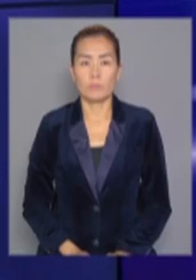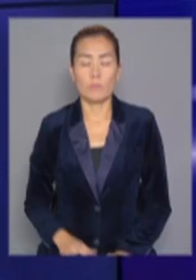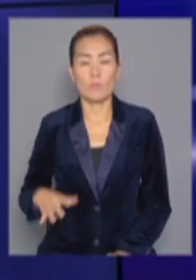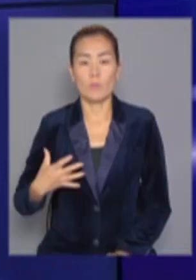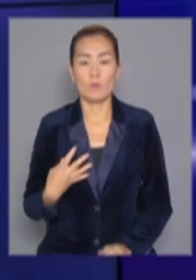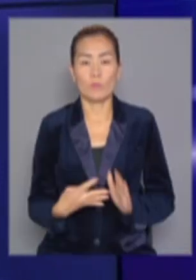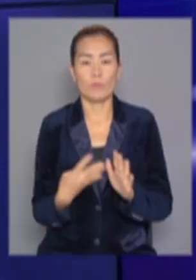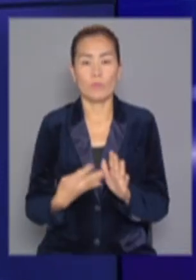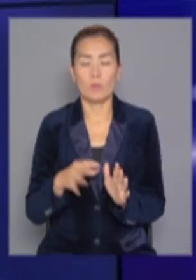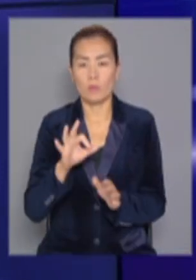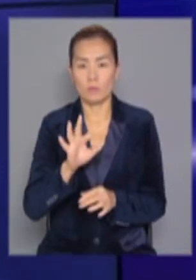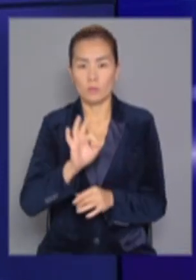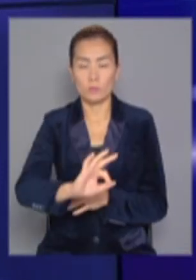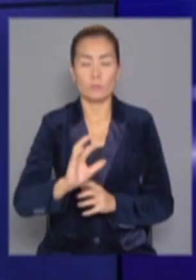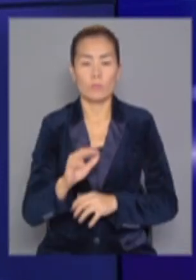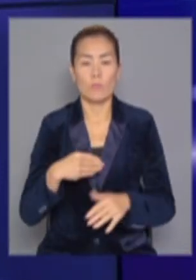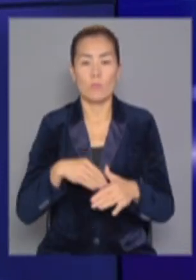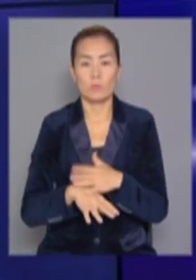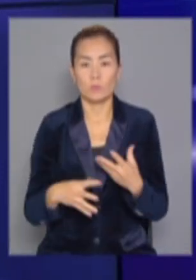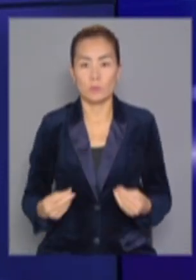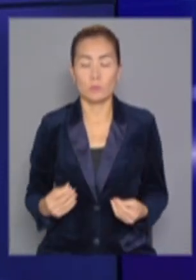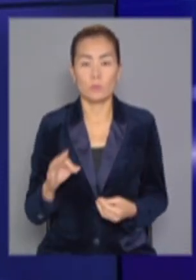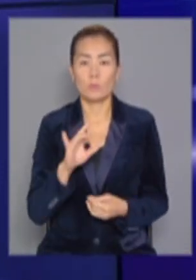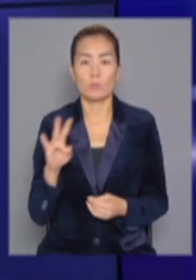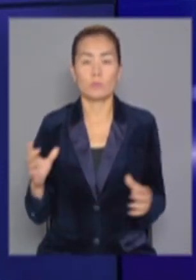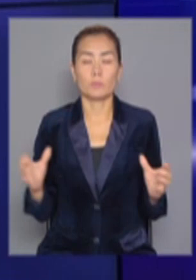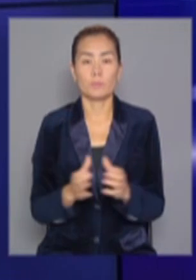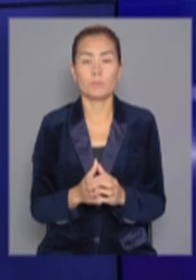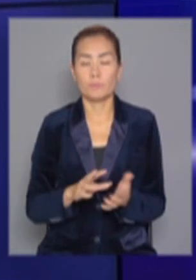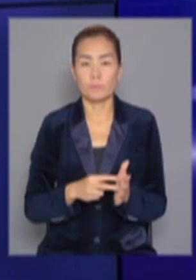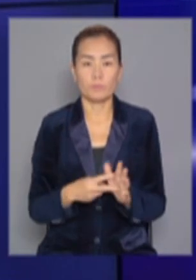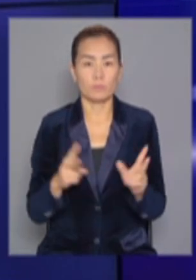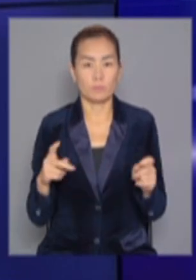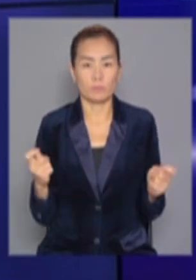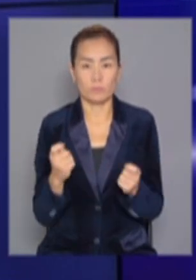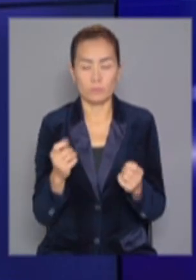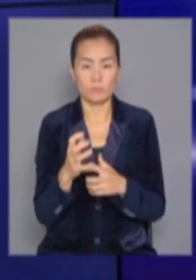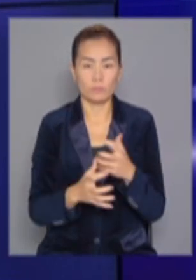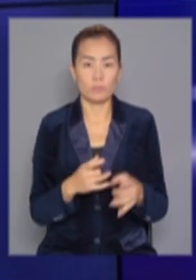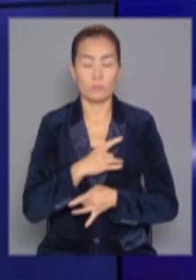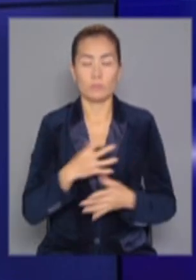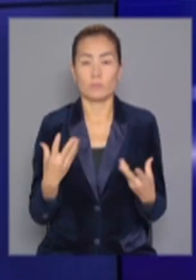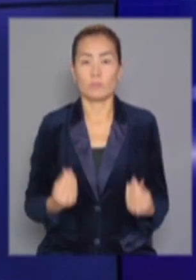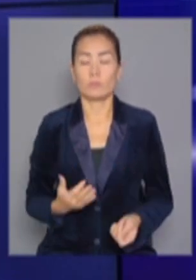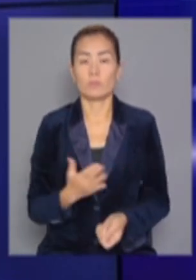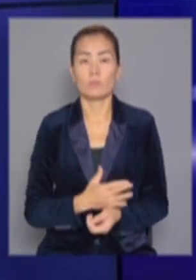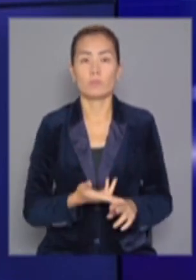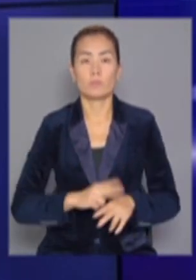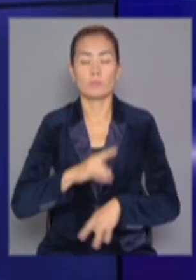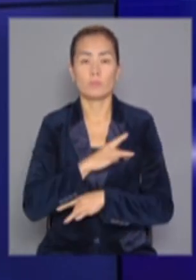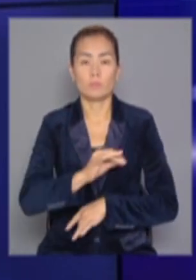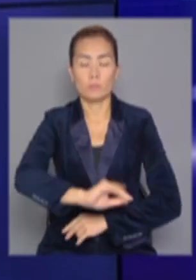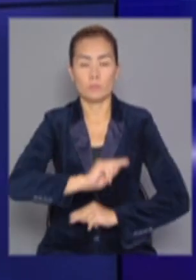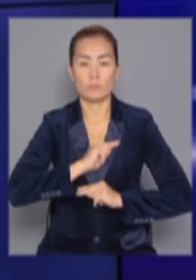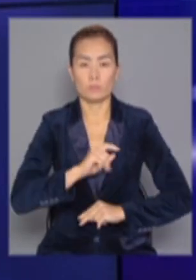Өткен 9-шы қазан дүниежүзілік пошта күні. Бұл күн Біріккен ұлттар ұйымы жүйесінде аталып өтілетін халықаралық мерекелердің бірі. Аталған мейрам